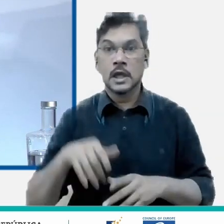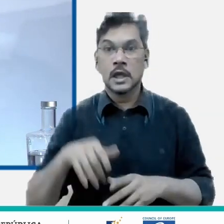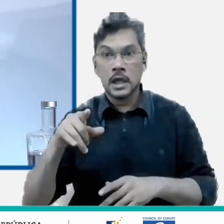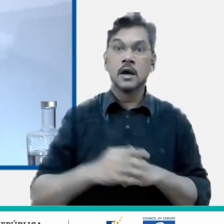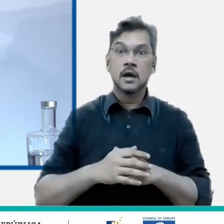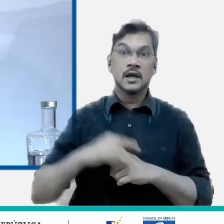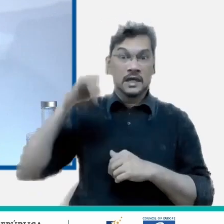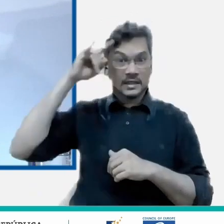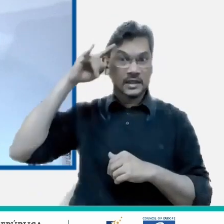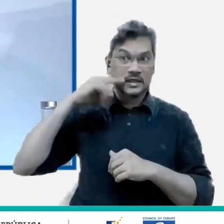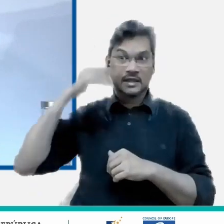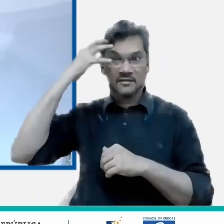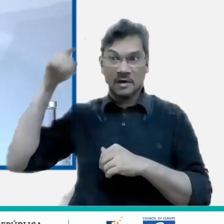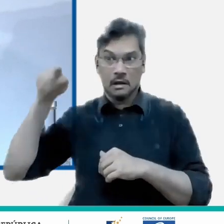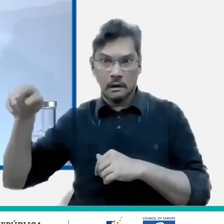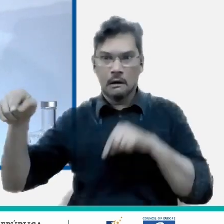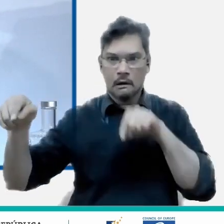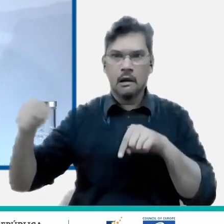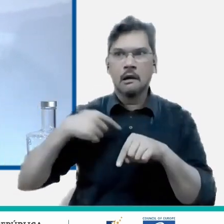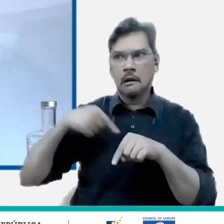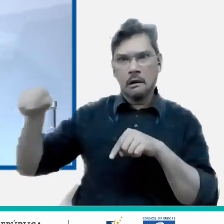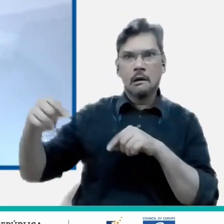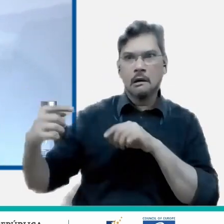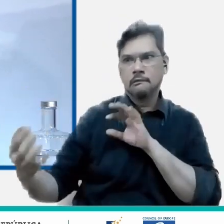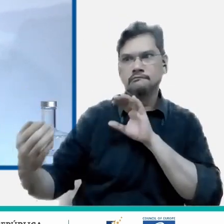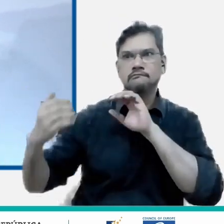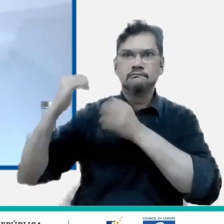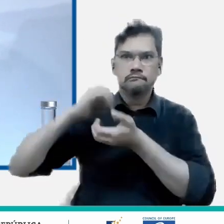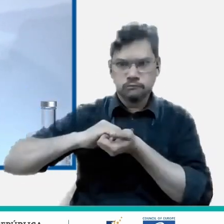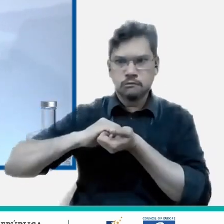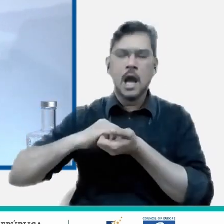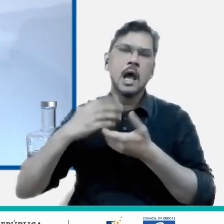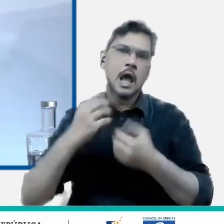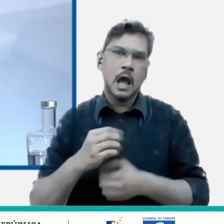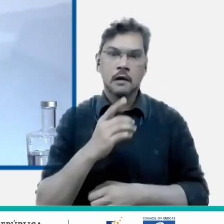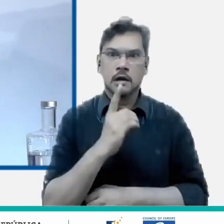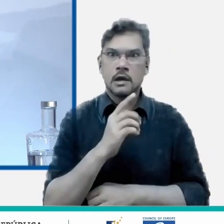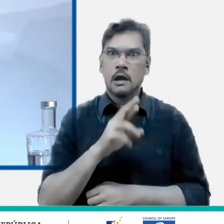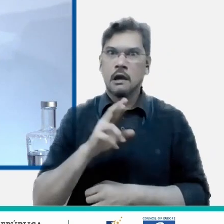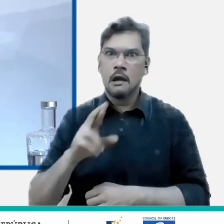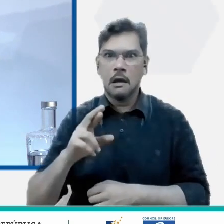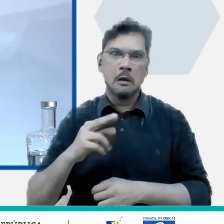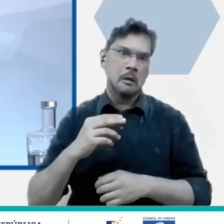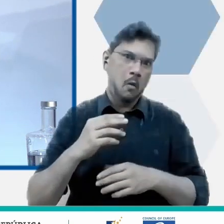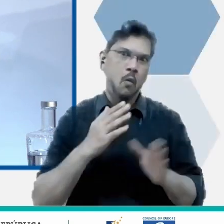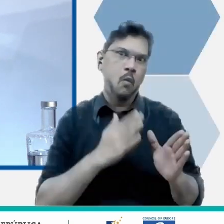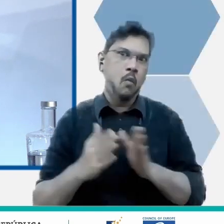модельный отчет о воздействии стихийных бедствий на сельскохозяйственный сектор. Я думаю, это инструмент как раз-таки, мы реализовали вот